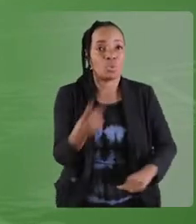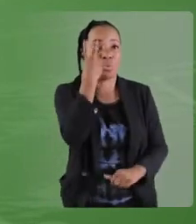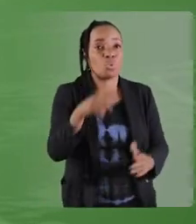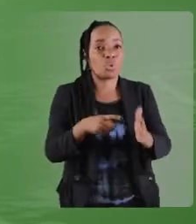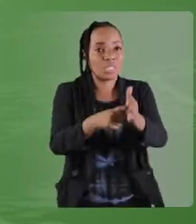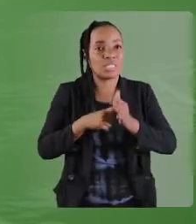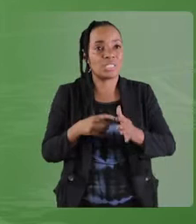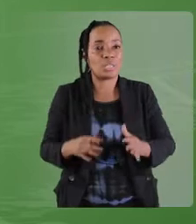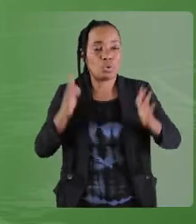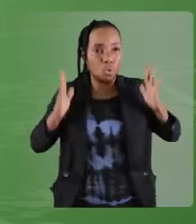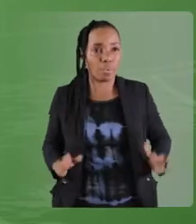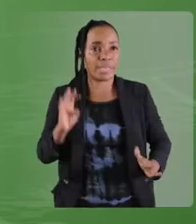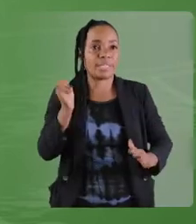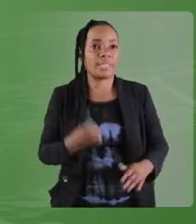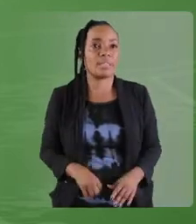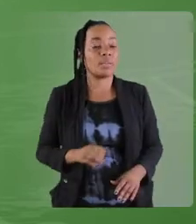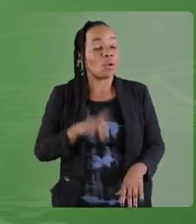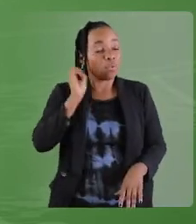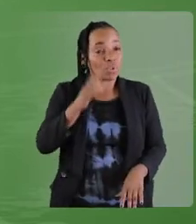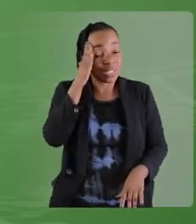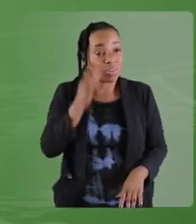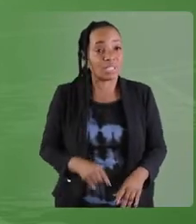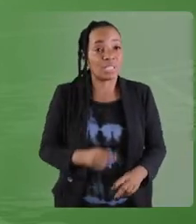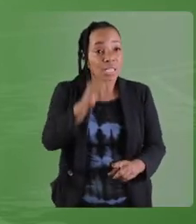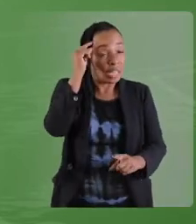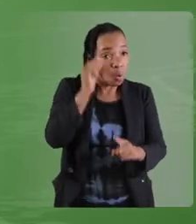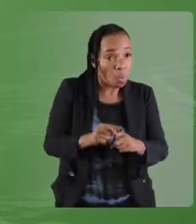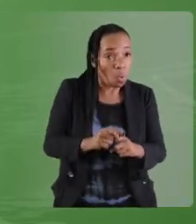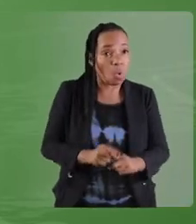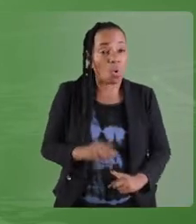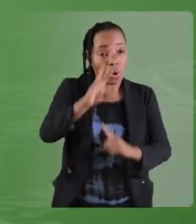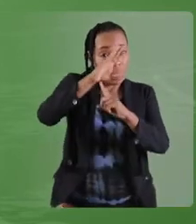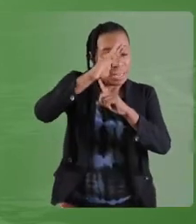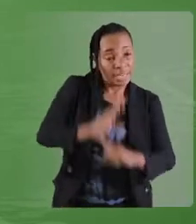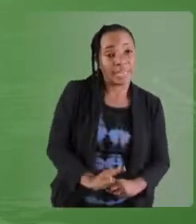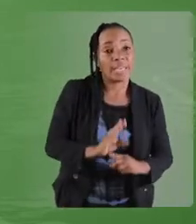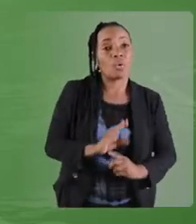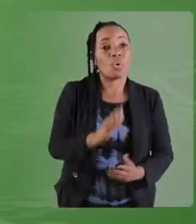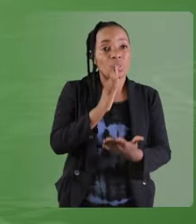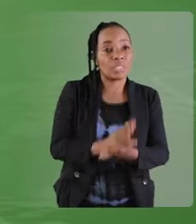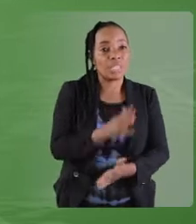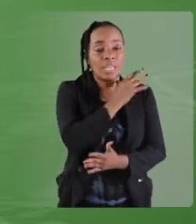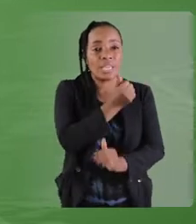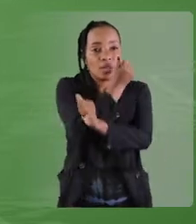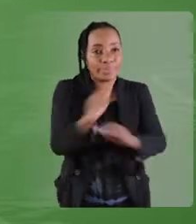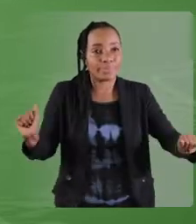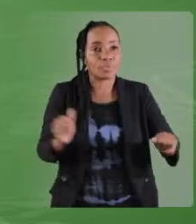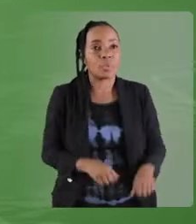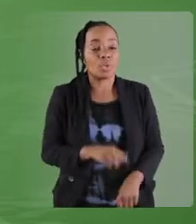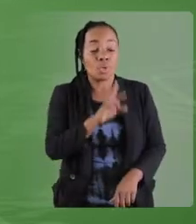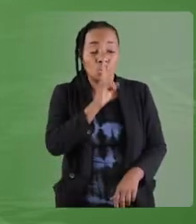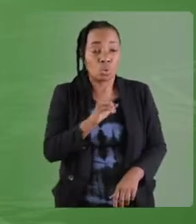l'humanité. Précisons ici que les termes décoloniser et désaliéner sont utilisés comme des